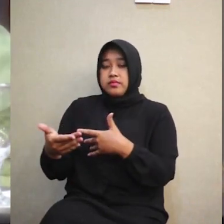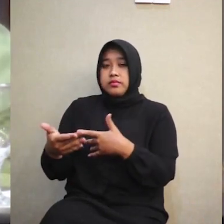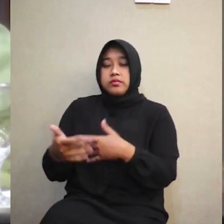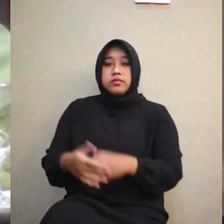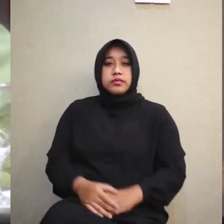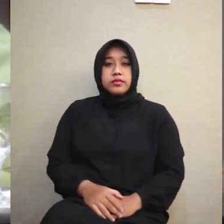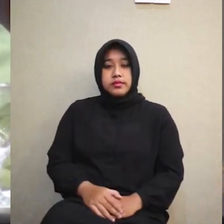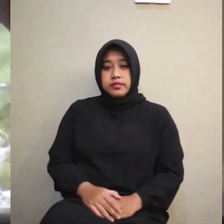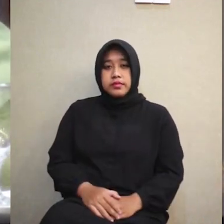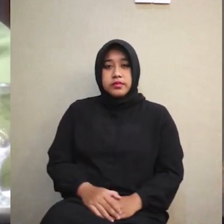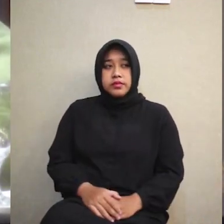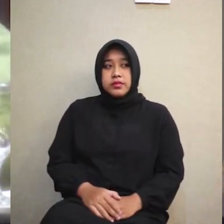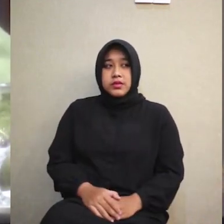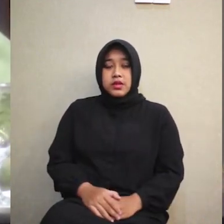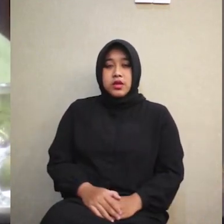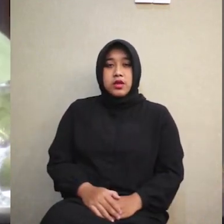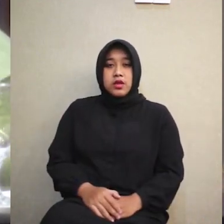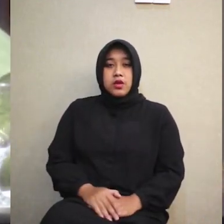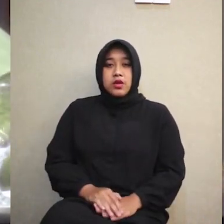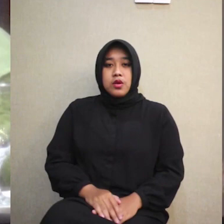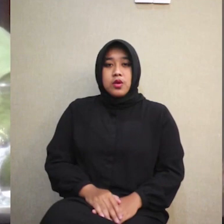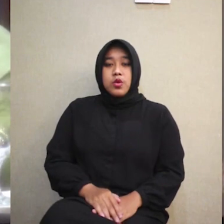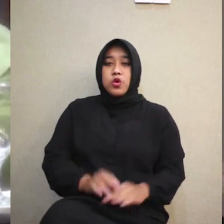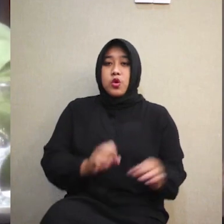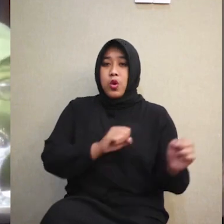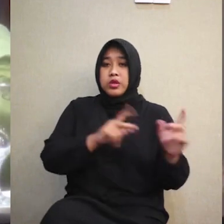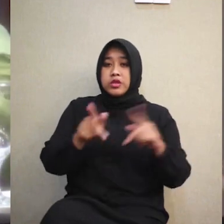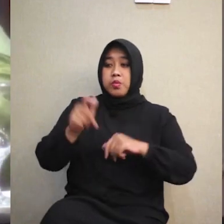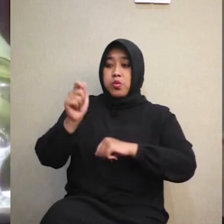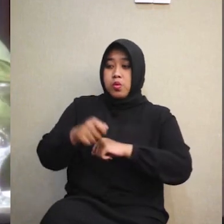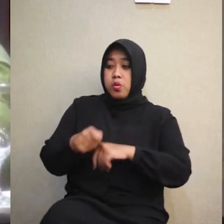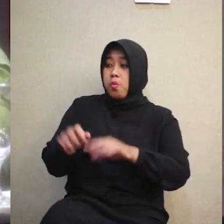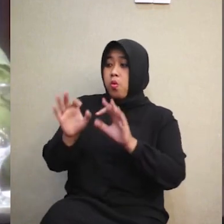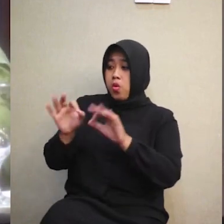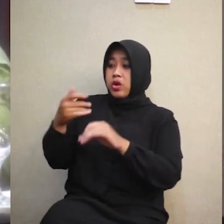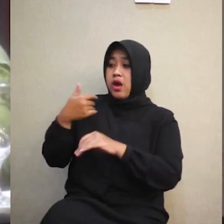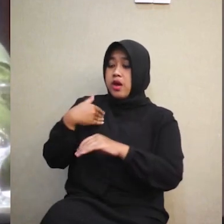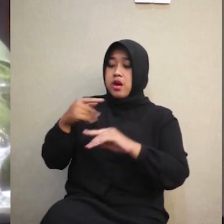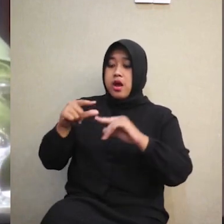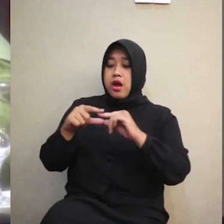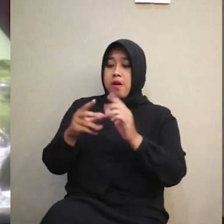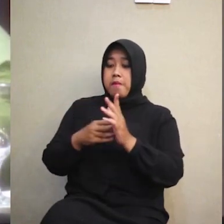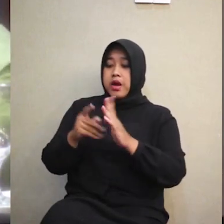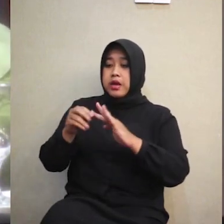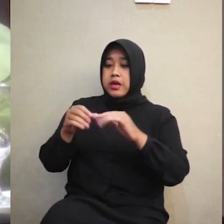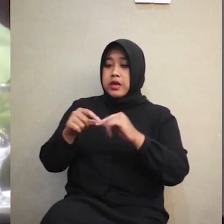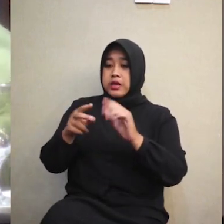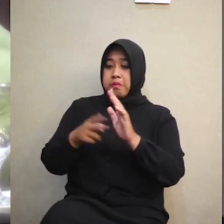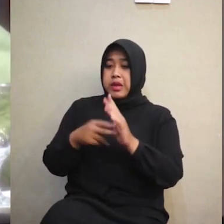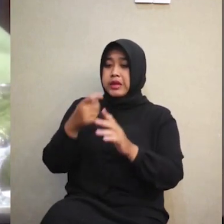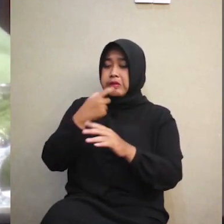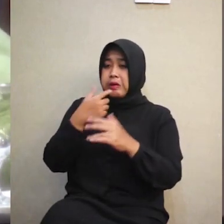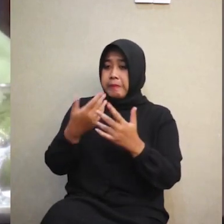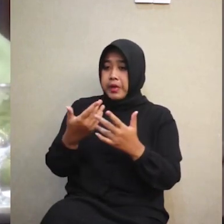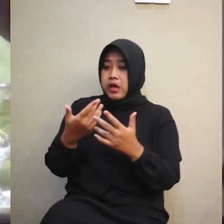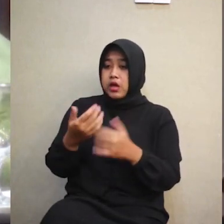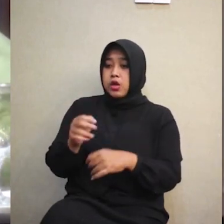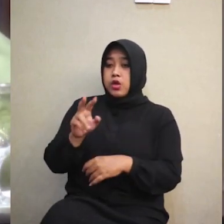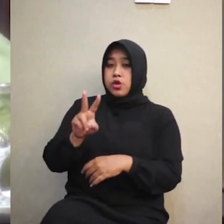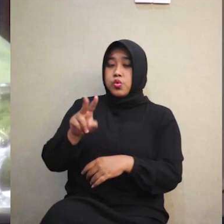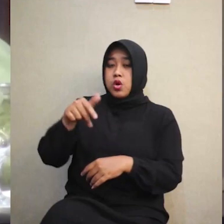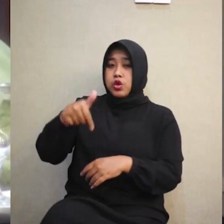di konsep hukum kita yang Oke sudah ada amandemen tentang 27